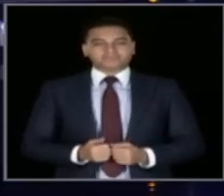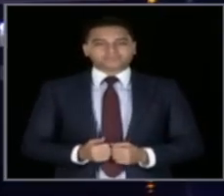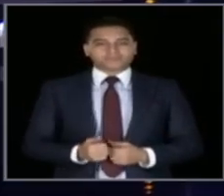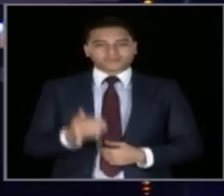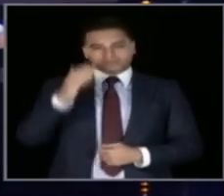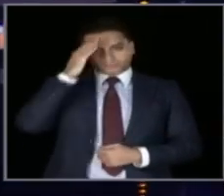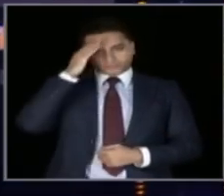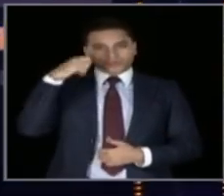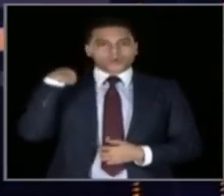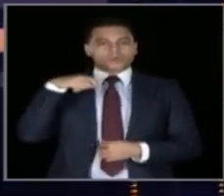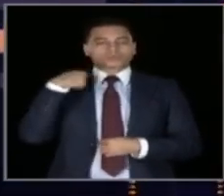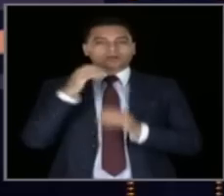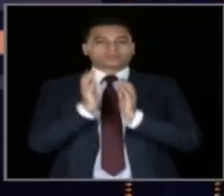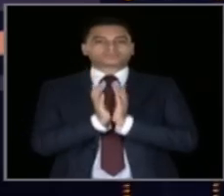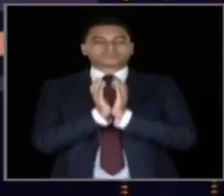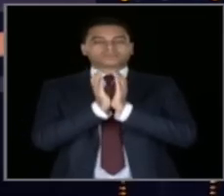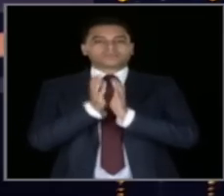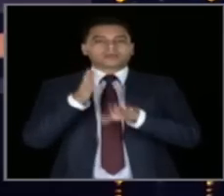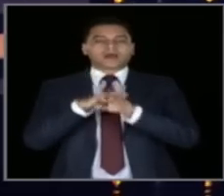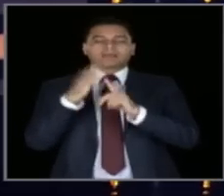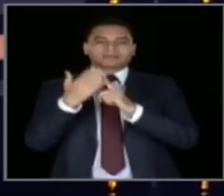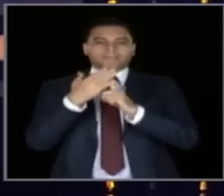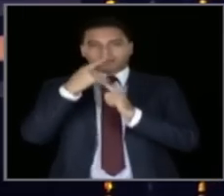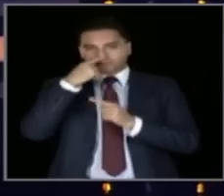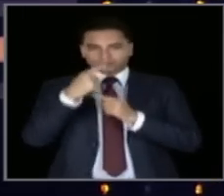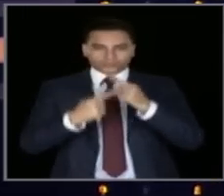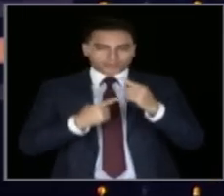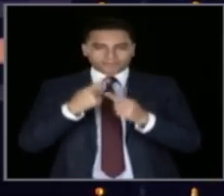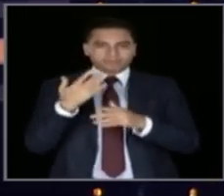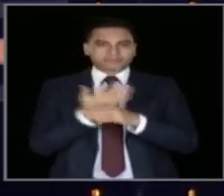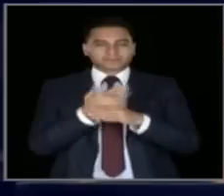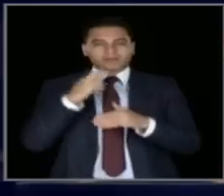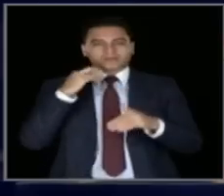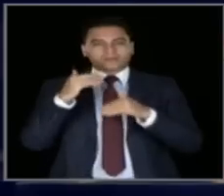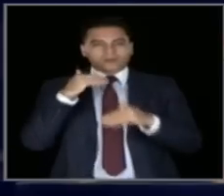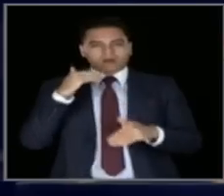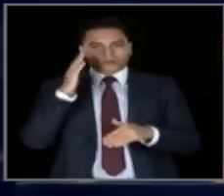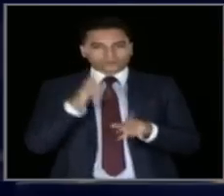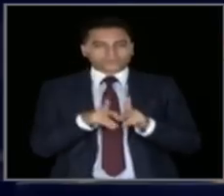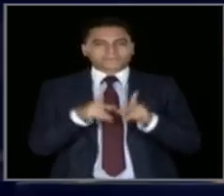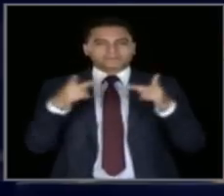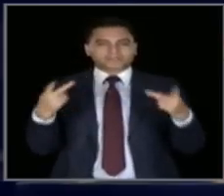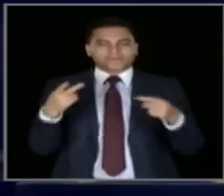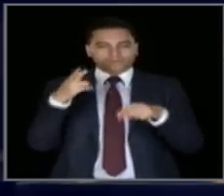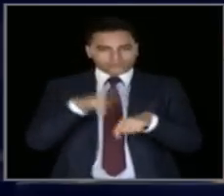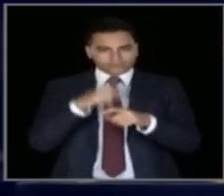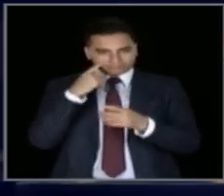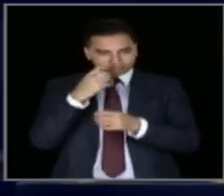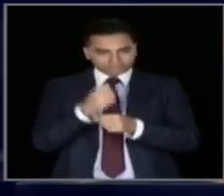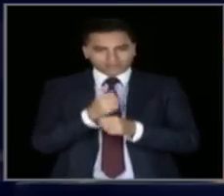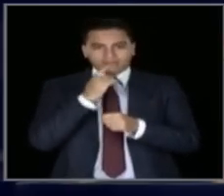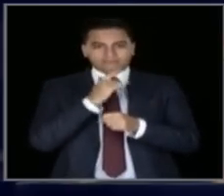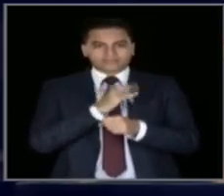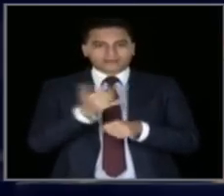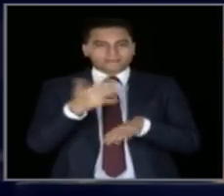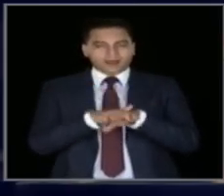نشكر وزارة التضامن الاجتماعي على دعمها المستمر لملف قادرون باختلاف وحرصهم الدائم على دمج ذوي